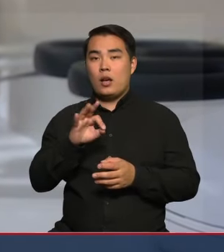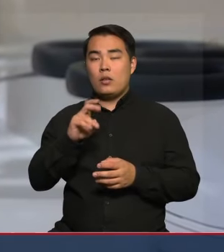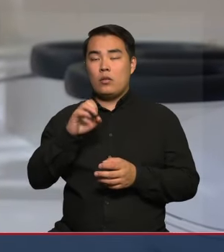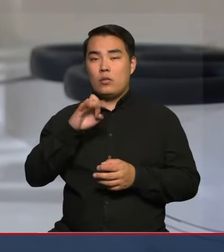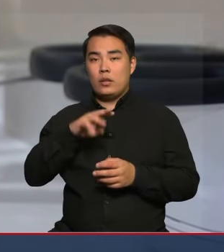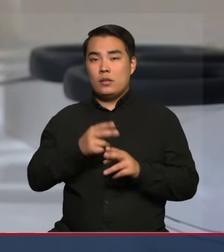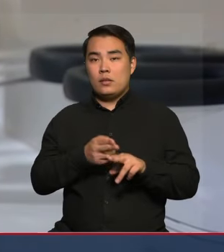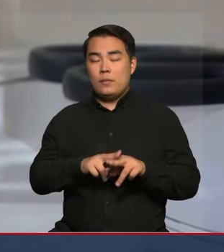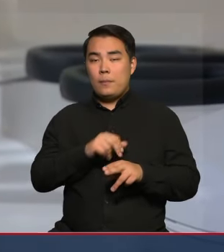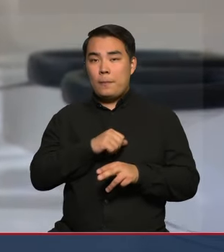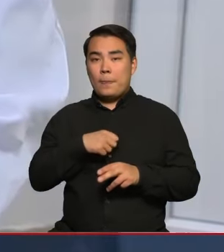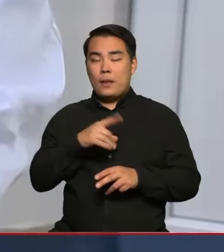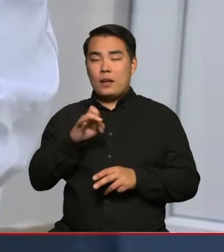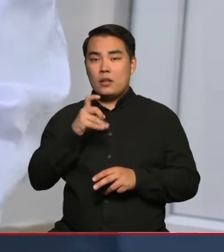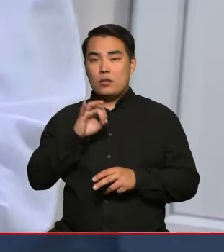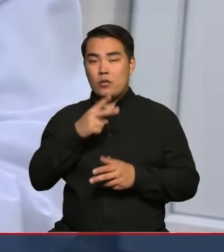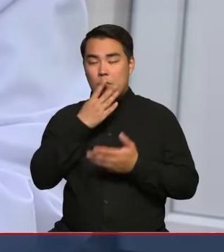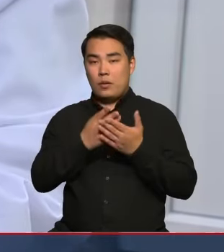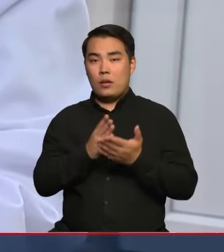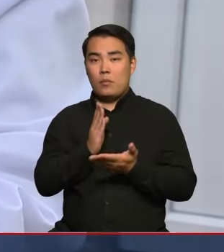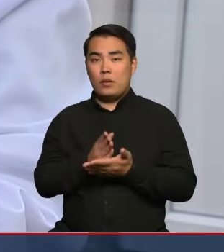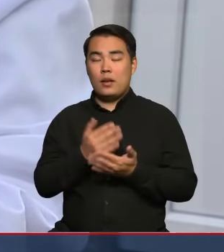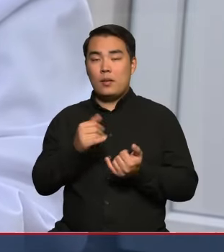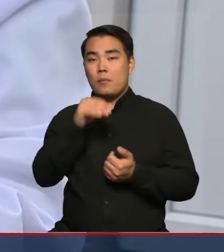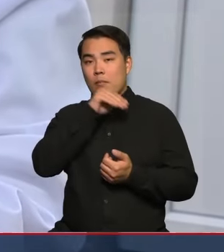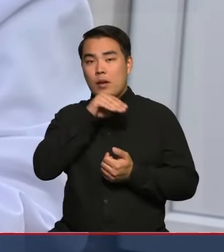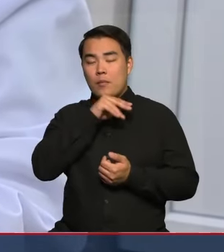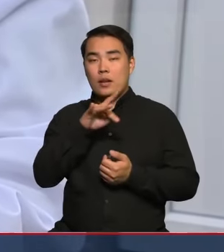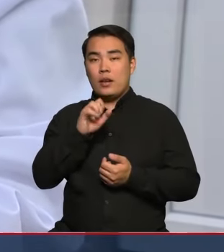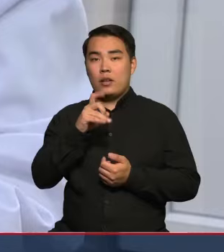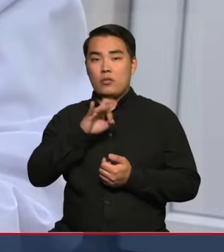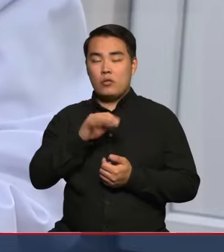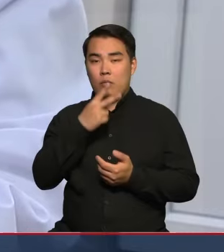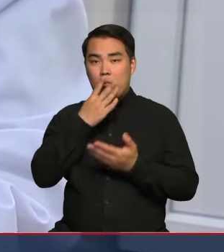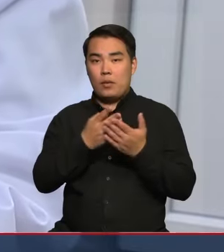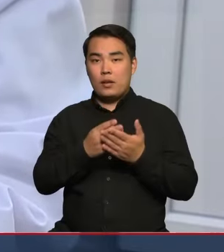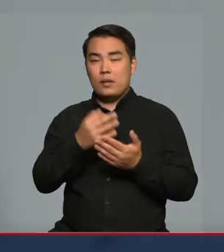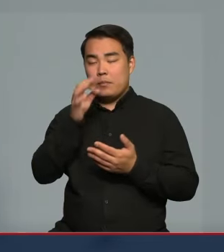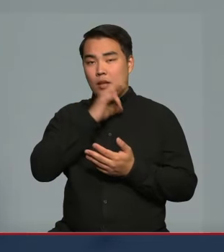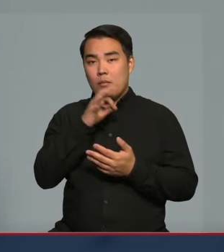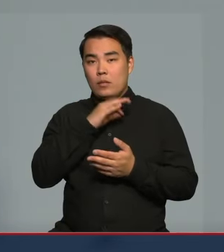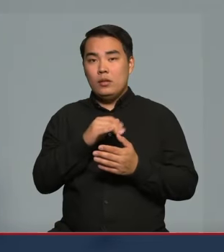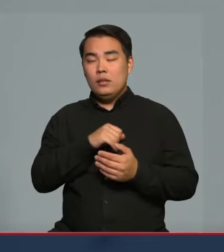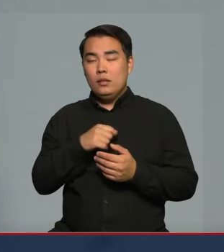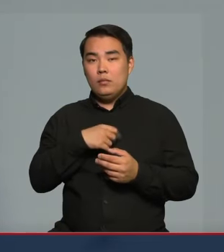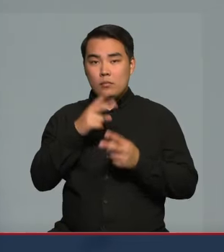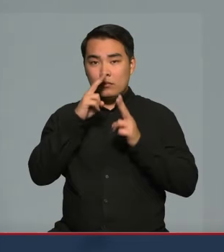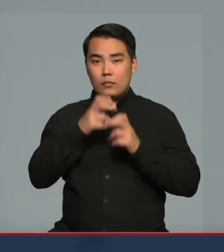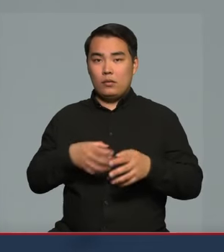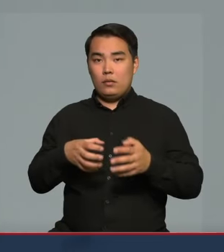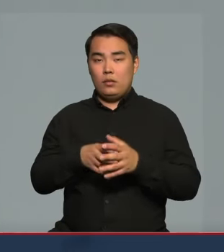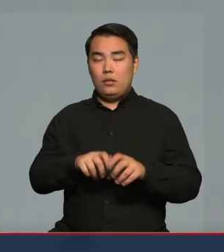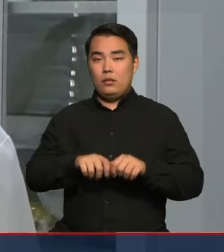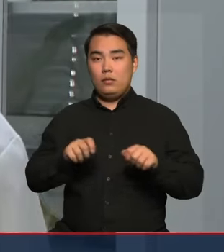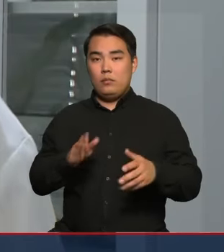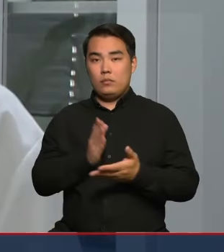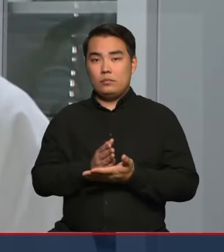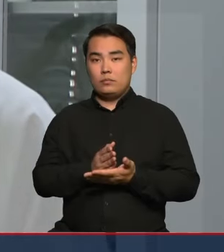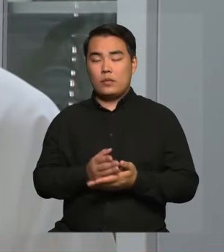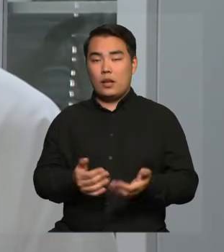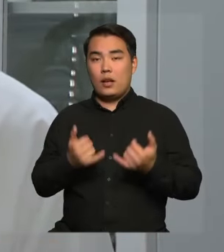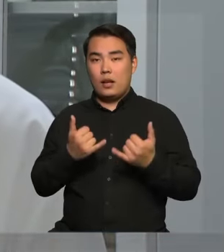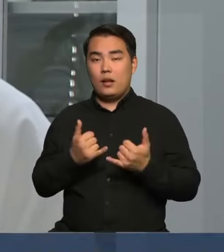орталығында радионуклидтік терапия жасалады. Енді мамандар радиофармацевтикалық препараттардың тераностикалық тобын құруға кіріскен.